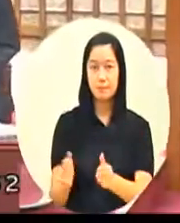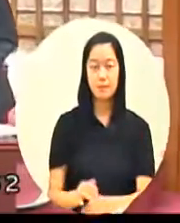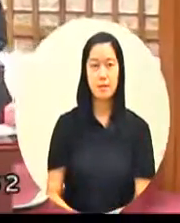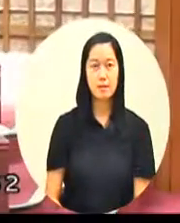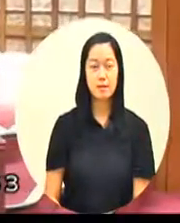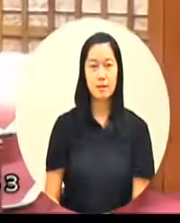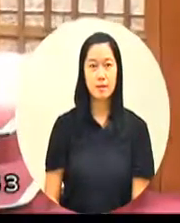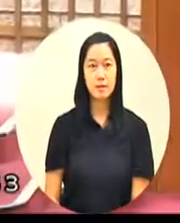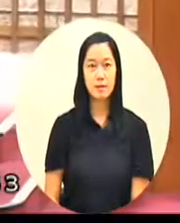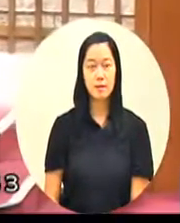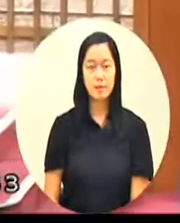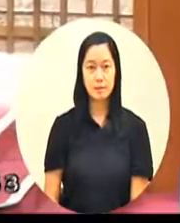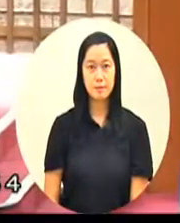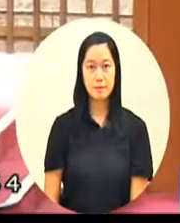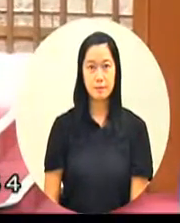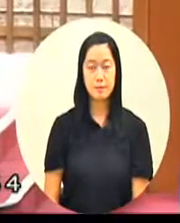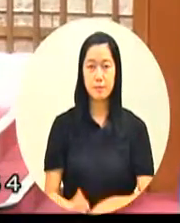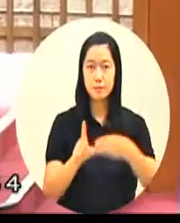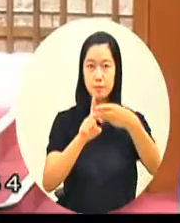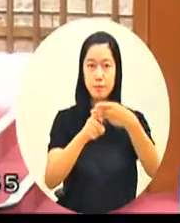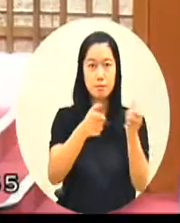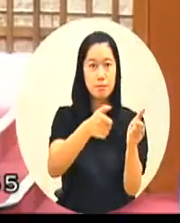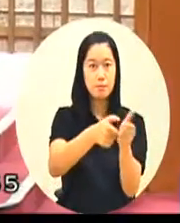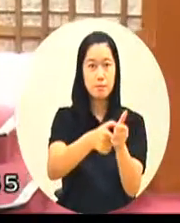好，王副总经理